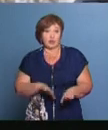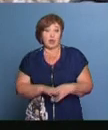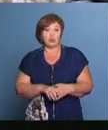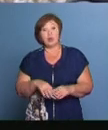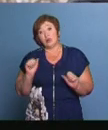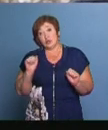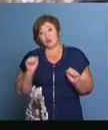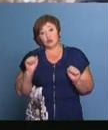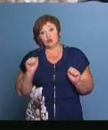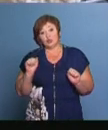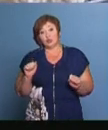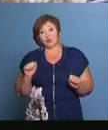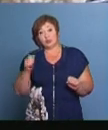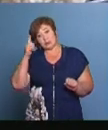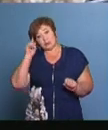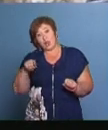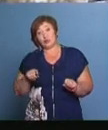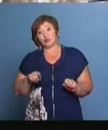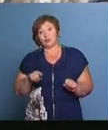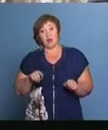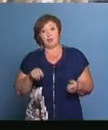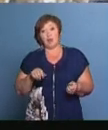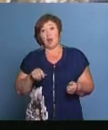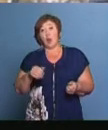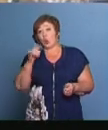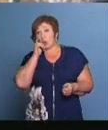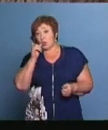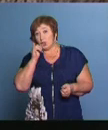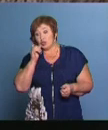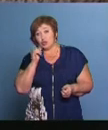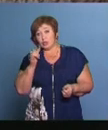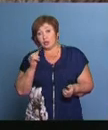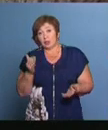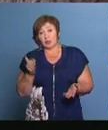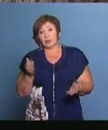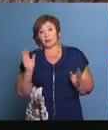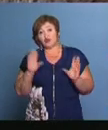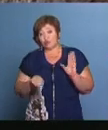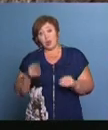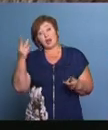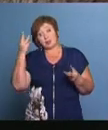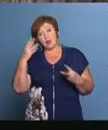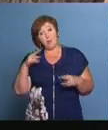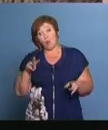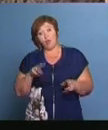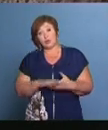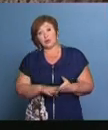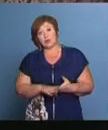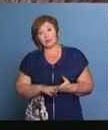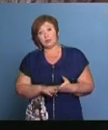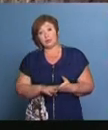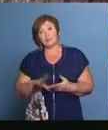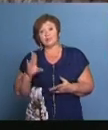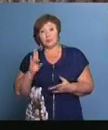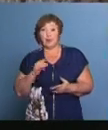видят? Ну, стоишь рядом с курильщиком, тебя выгоняют, а курильщика нет. Многие считают это модным. Электронные